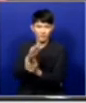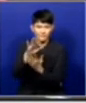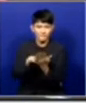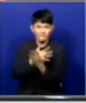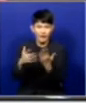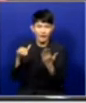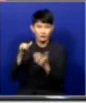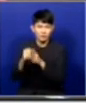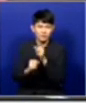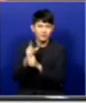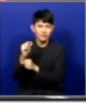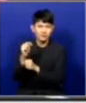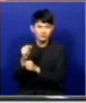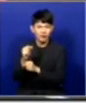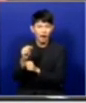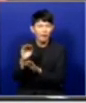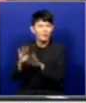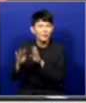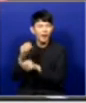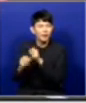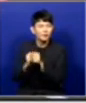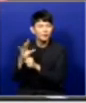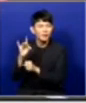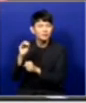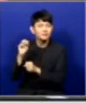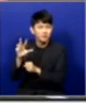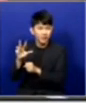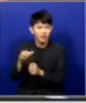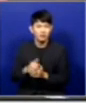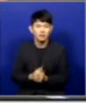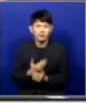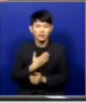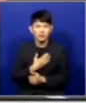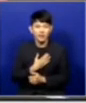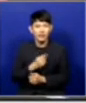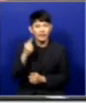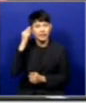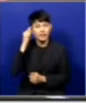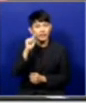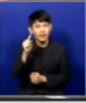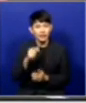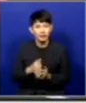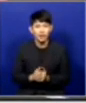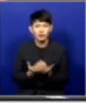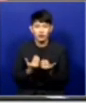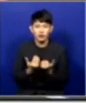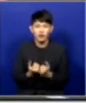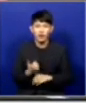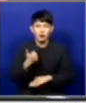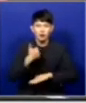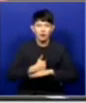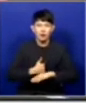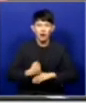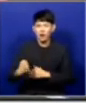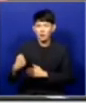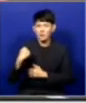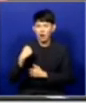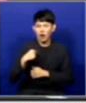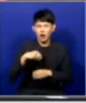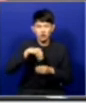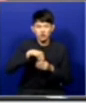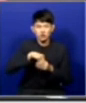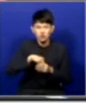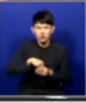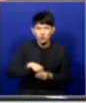20ปีตอนนั้นท่าน83ดิฉันให้ตั้งด้วยการที่อยู่ในอำนาจของท่านที่ยาวนานจะด้วย